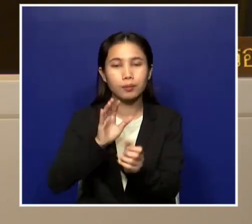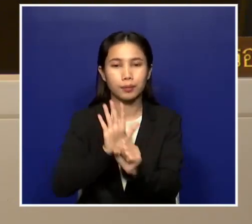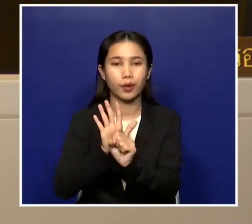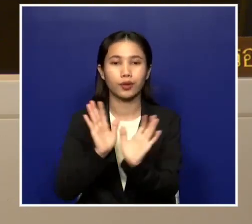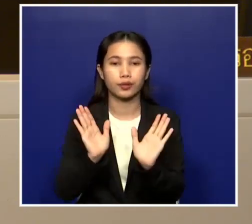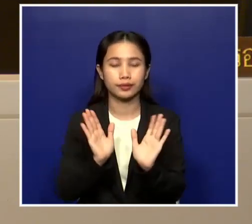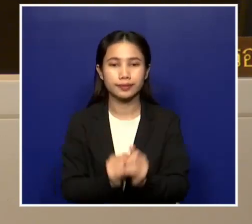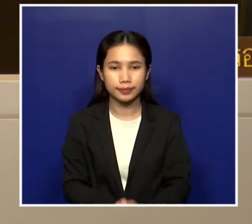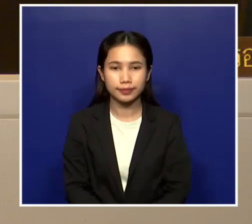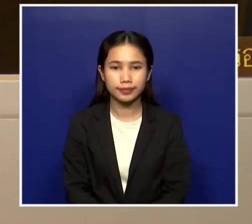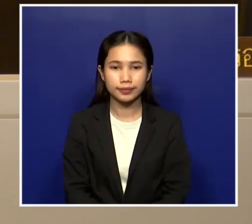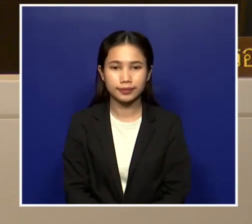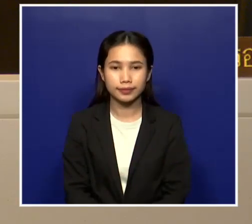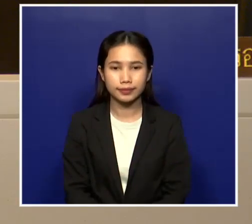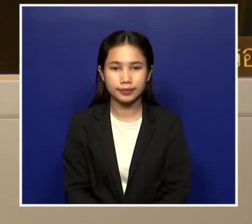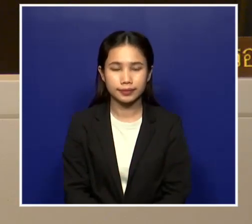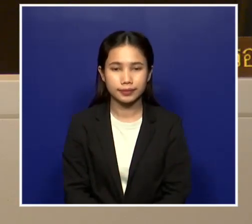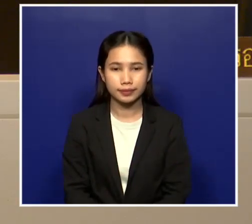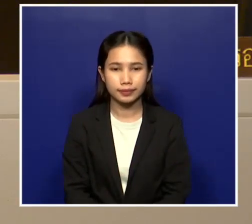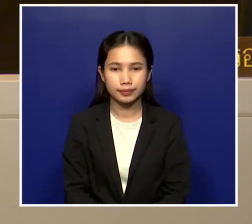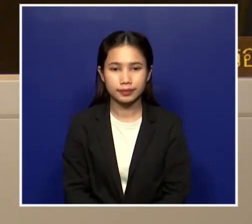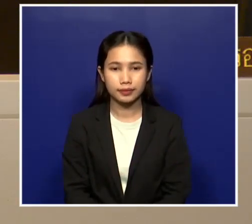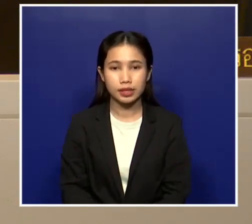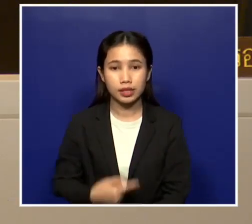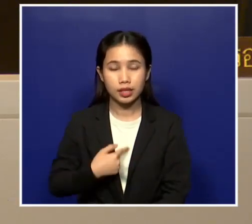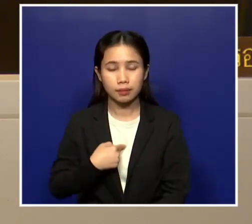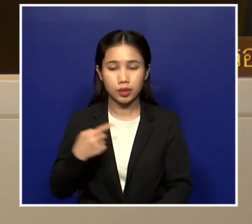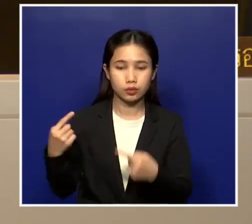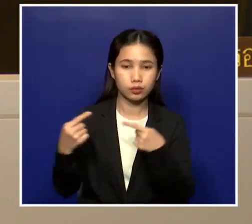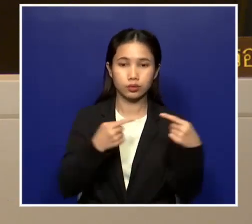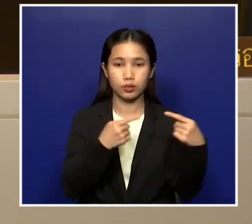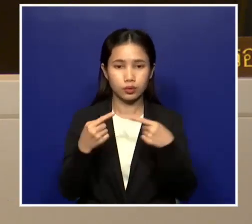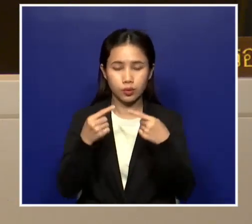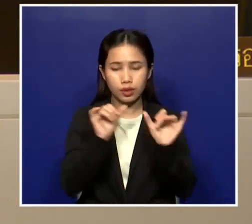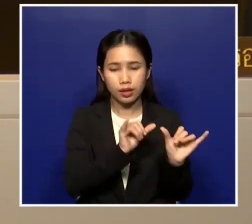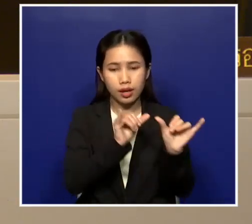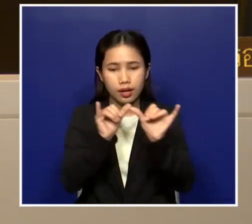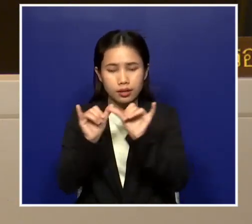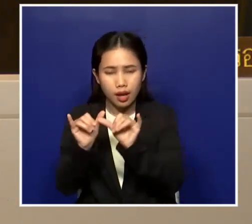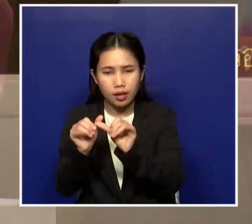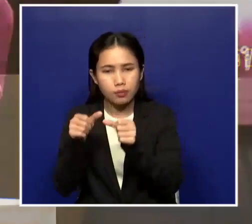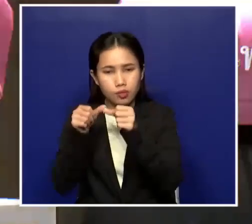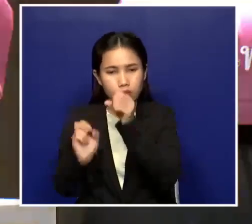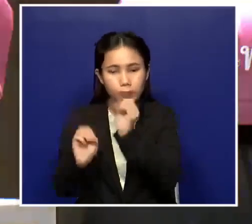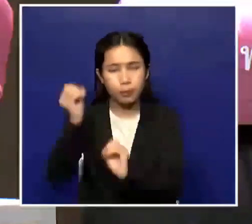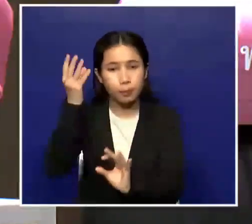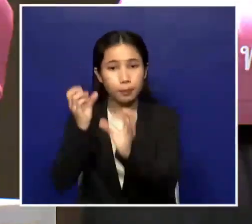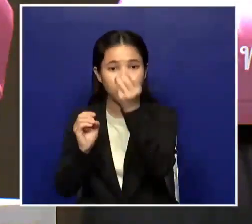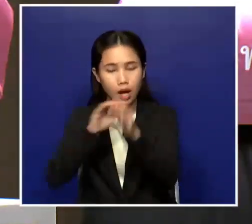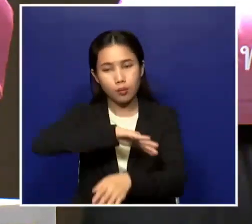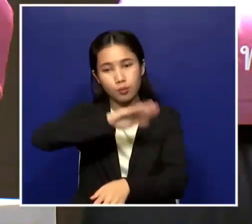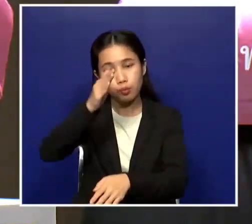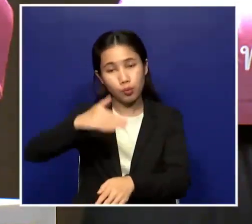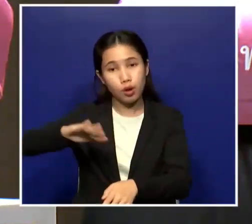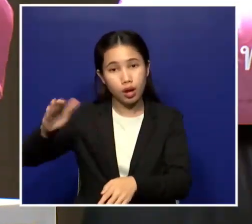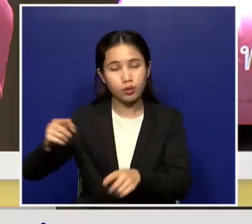างเดียวก็มีการต่อสู้ไปอยู่ในป่าในเขาสุดท้ายก็ไปได้กับ